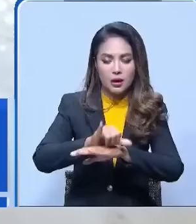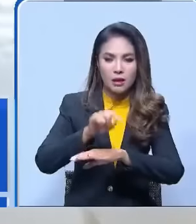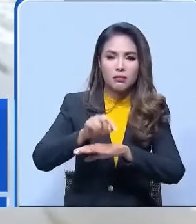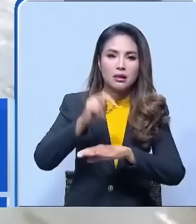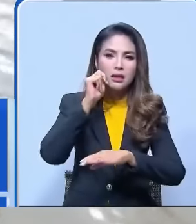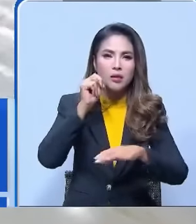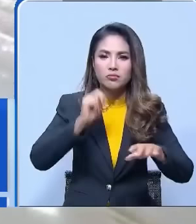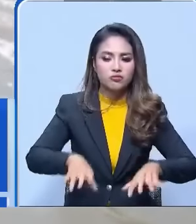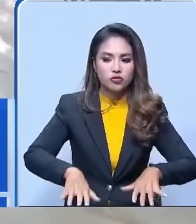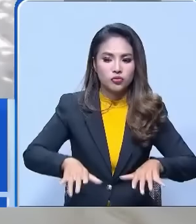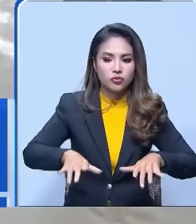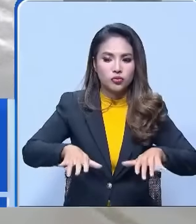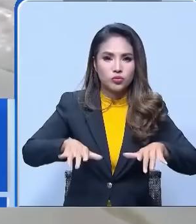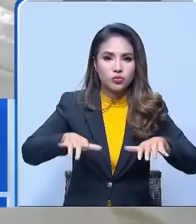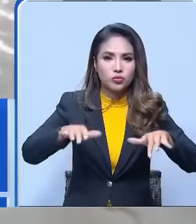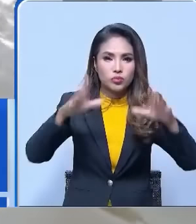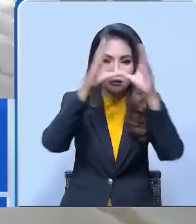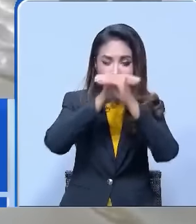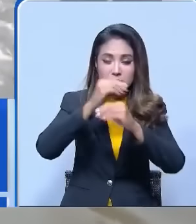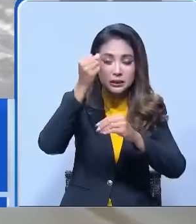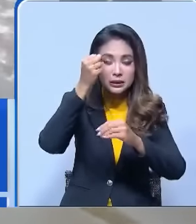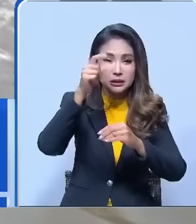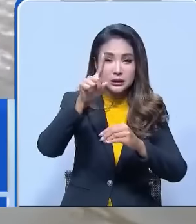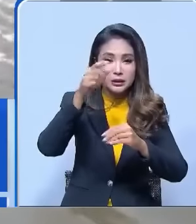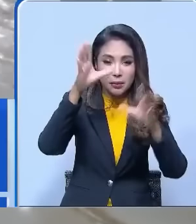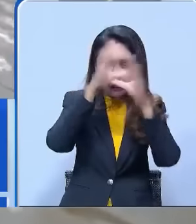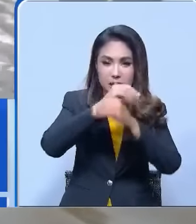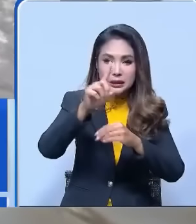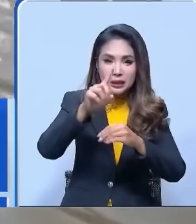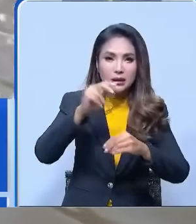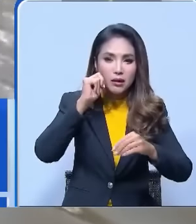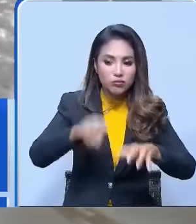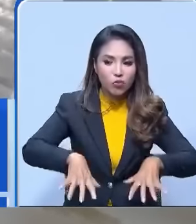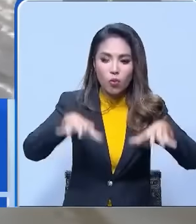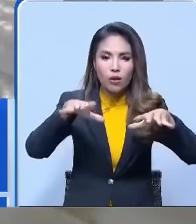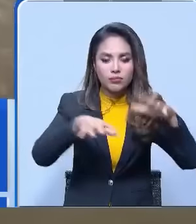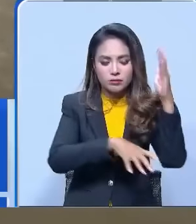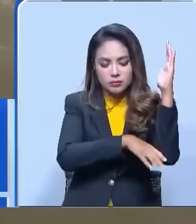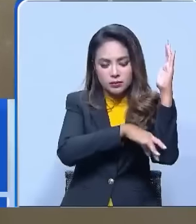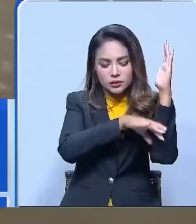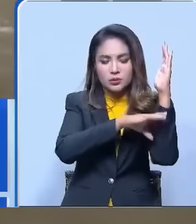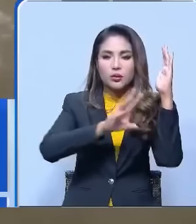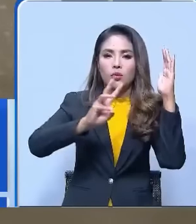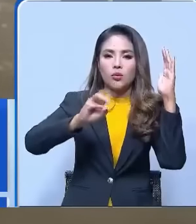างรวดเร็วนะคืนเดียวชาวบ้านบอกท่วมบ้านเรือนไปกว่า60เซนติเมตรแล้วอ่ะ